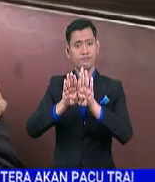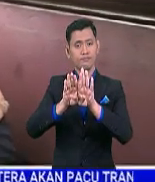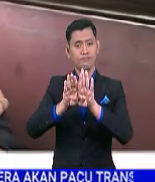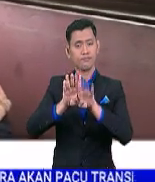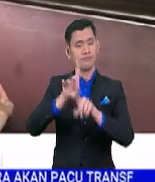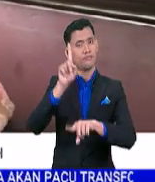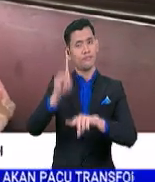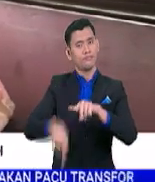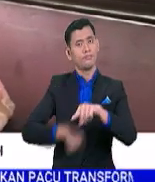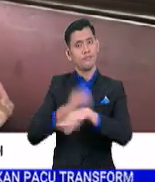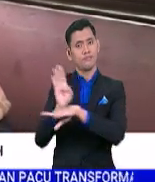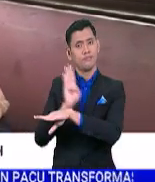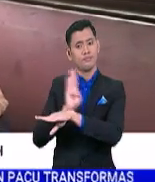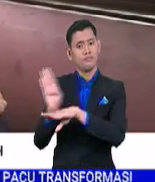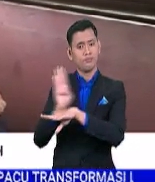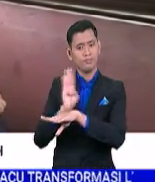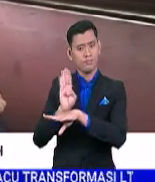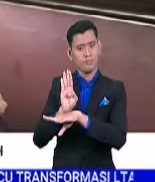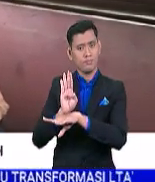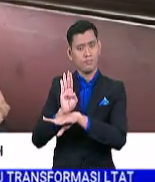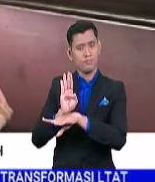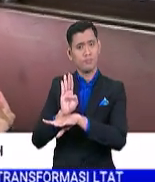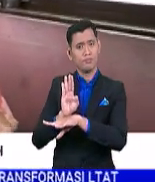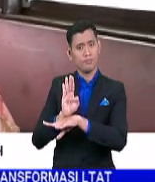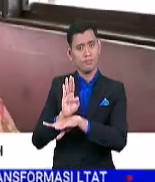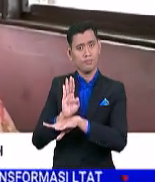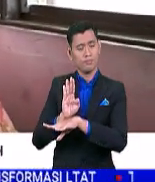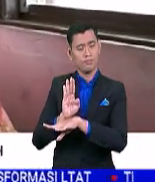Tak menyaga lah, lebih di sini, duduk sini.